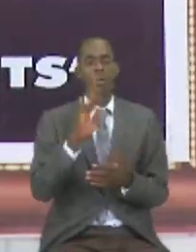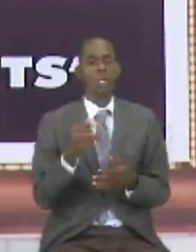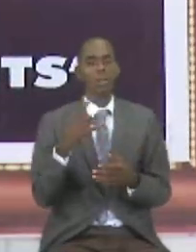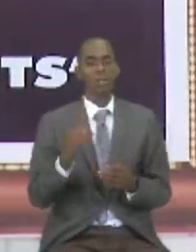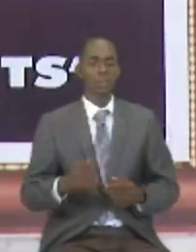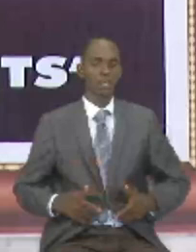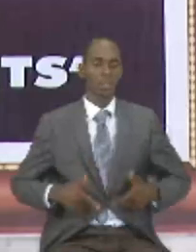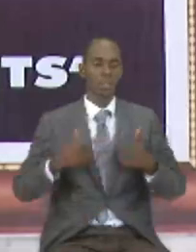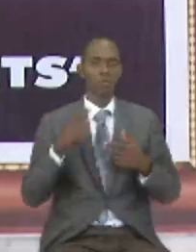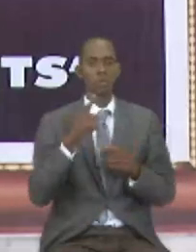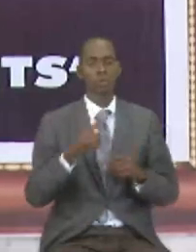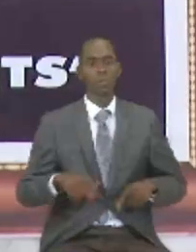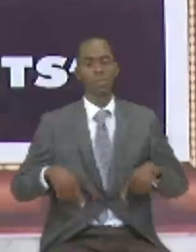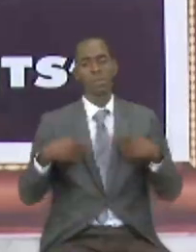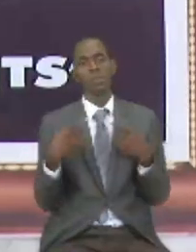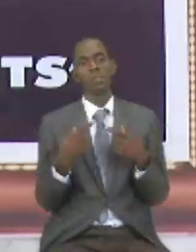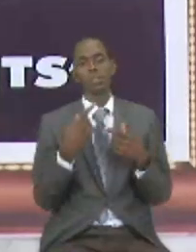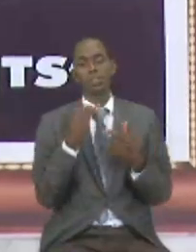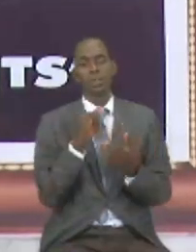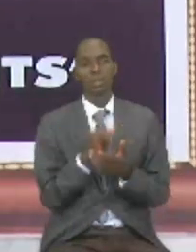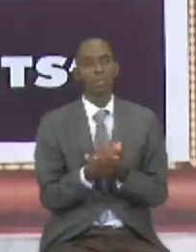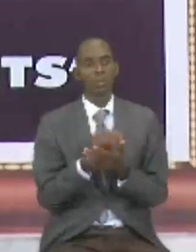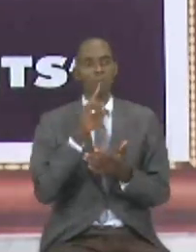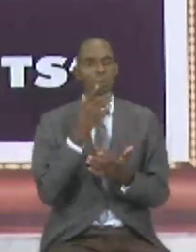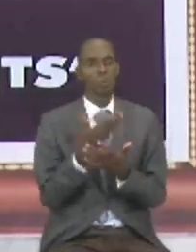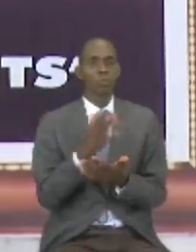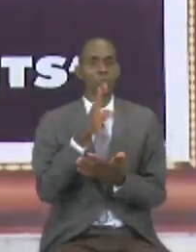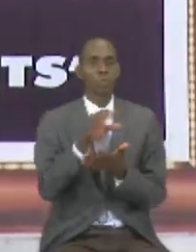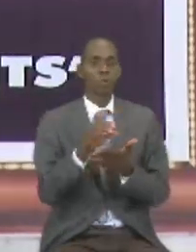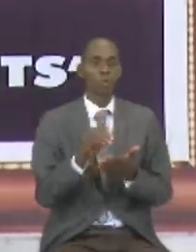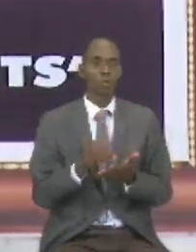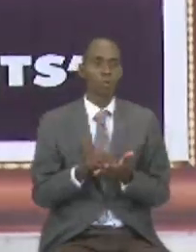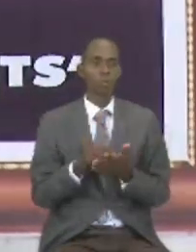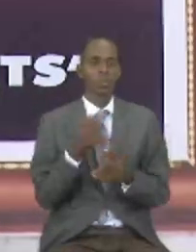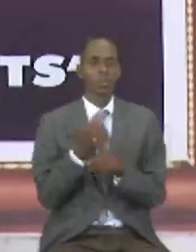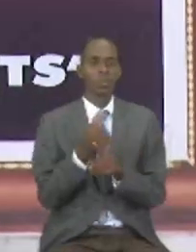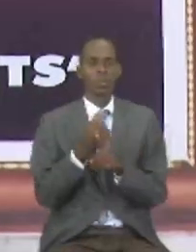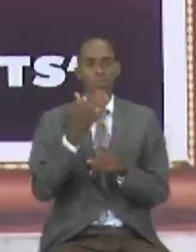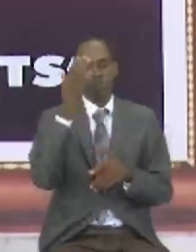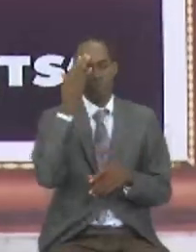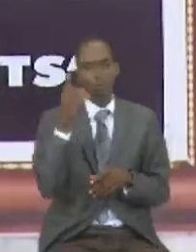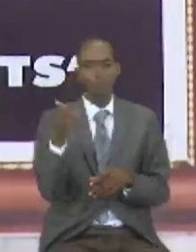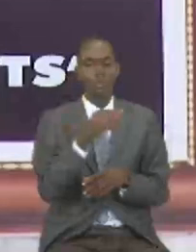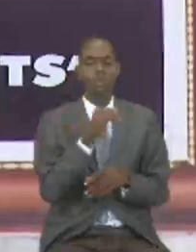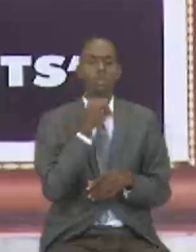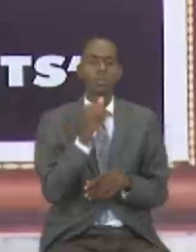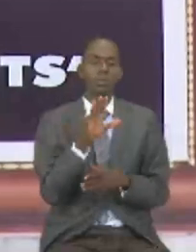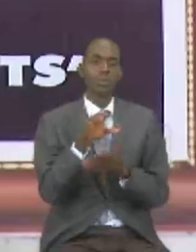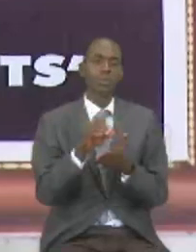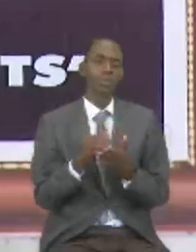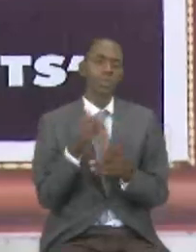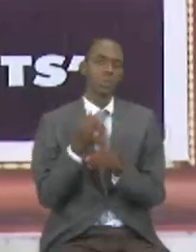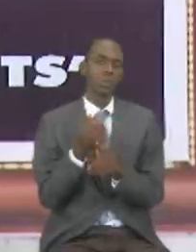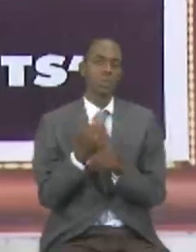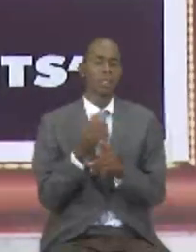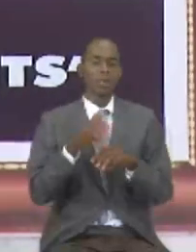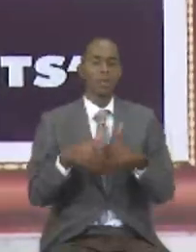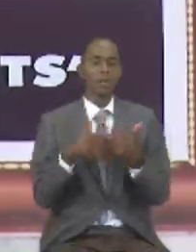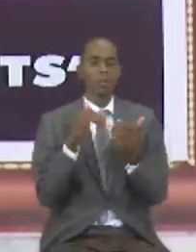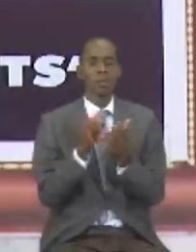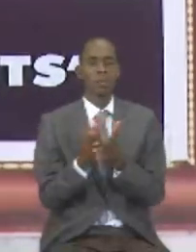mènes. Examinez-vous vous-même pour savoir si vous êtes dans la foi. Éprouvez-vous vous-même. Ne reconnaissez-vous pas que